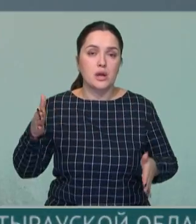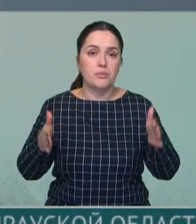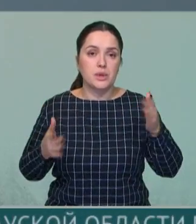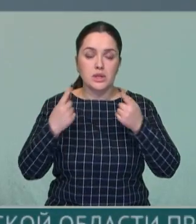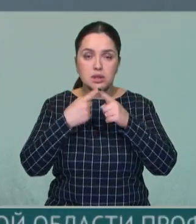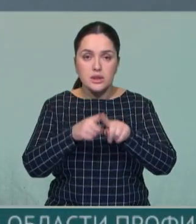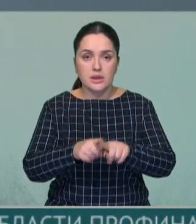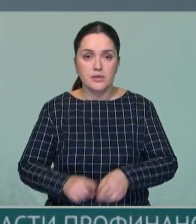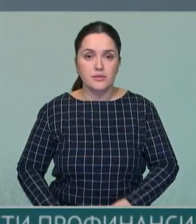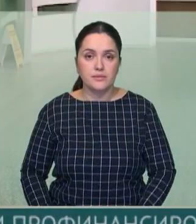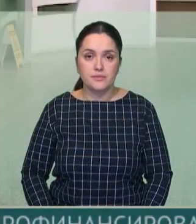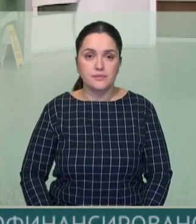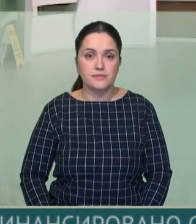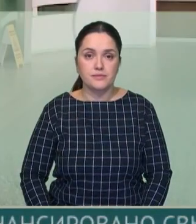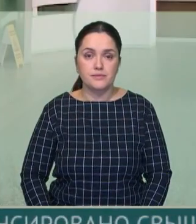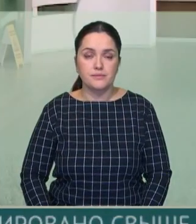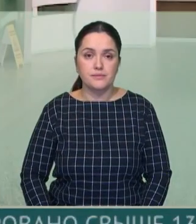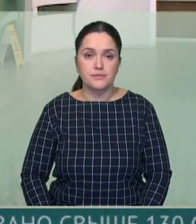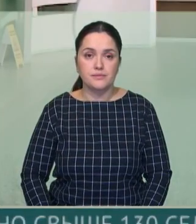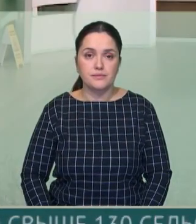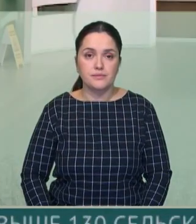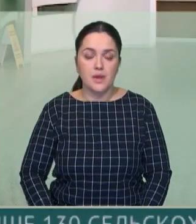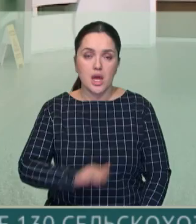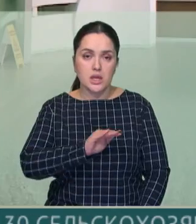кабинеты робототехники. Дети будут заниматься